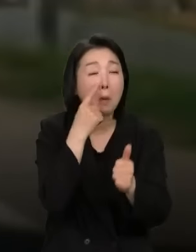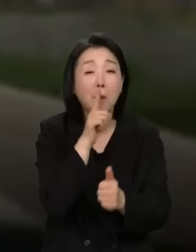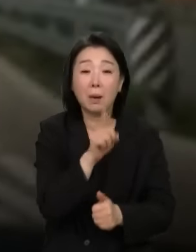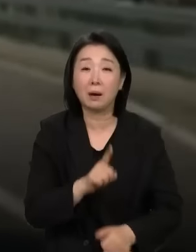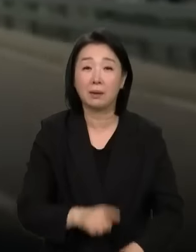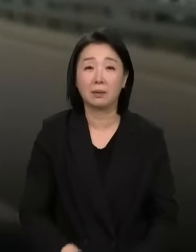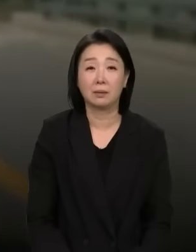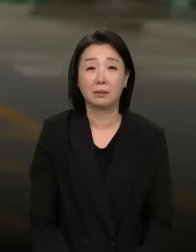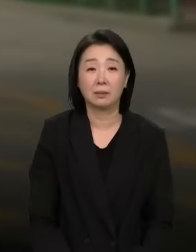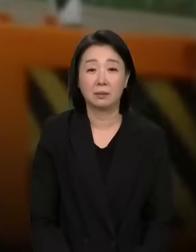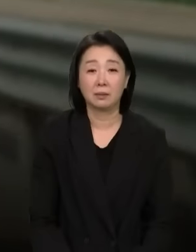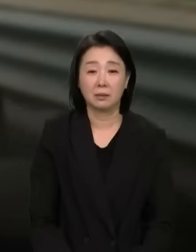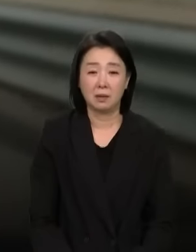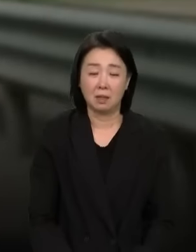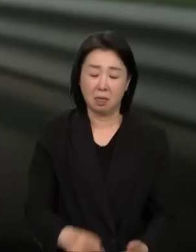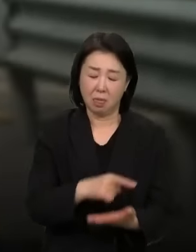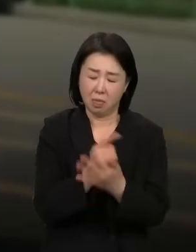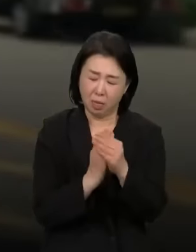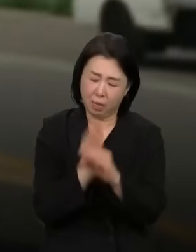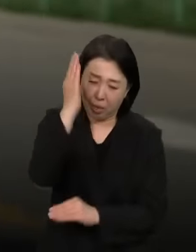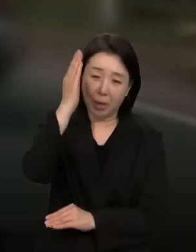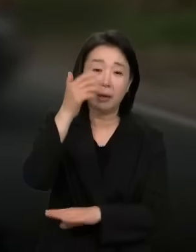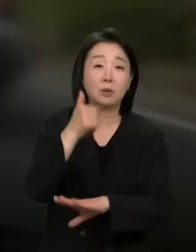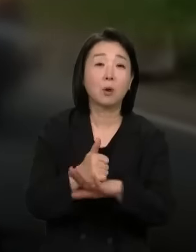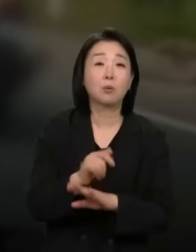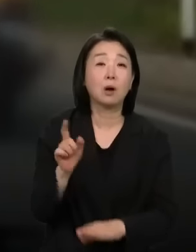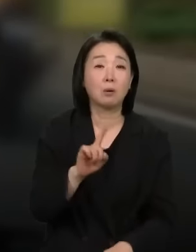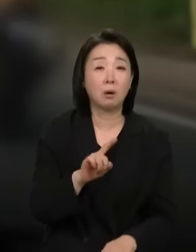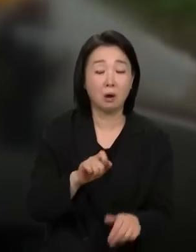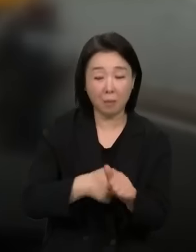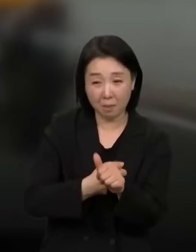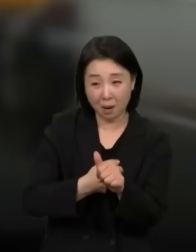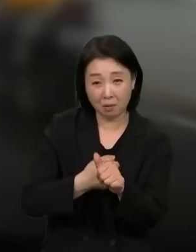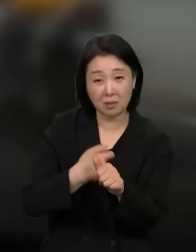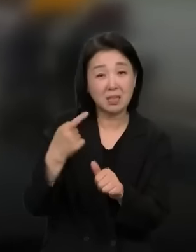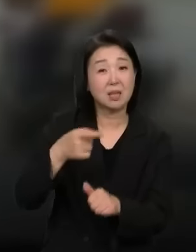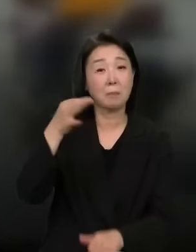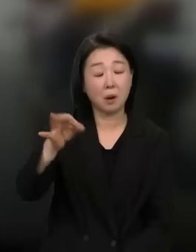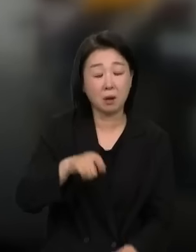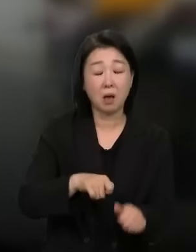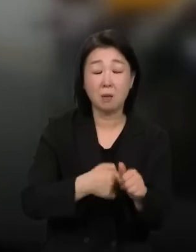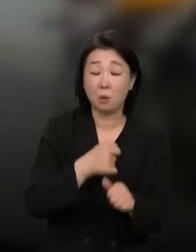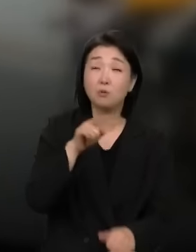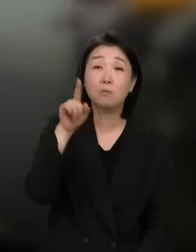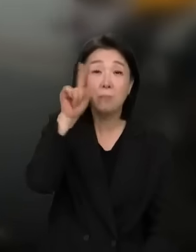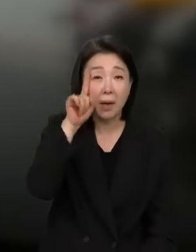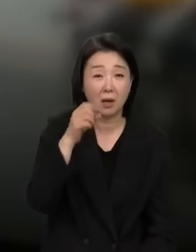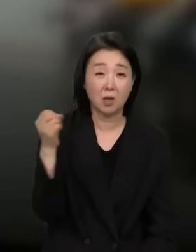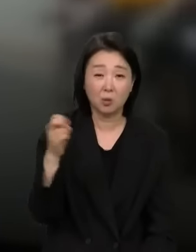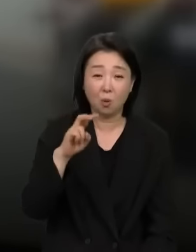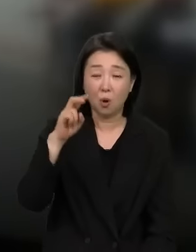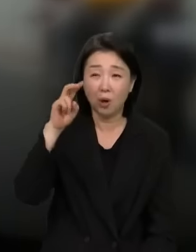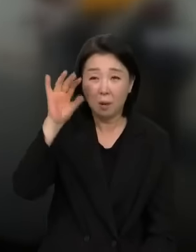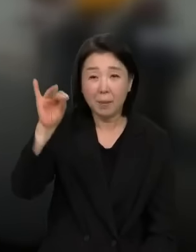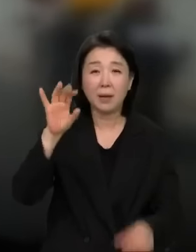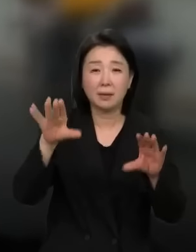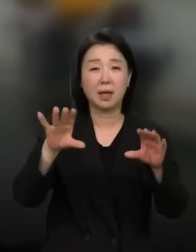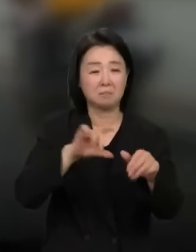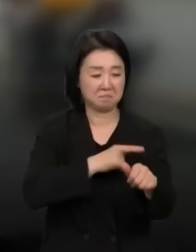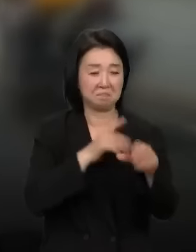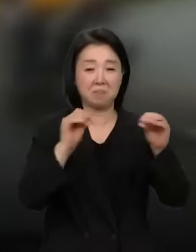했습니다. 초과속 시험 운행 결과 100만 원 이하 벌금과 벌점 100점, 100일 동안 면허 정지